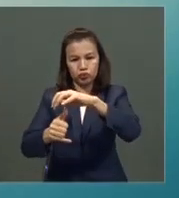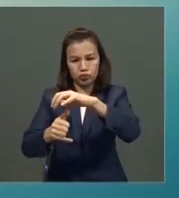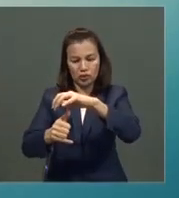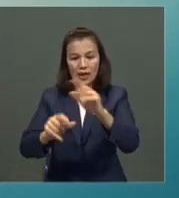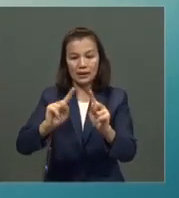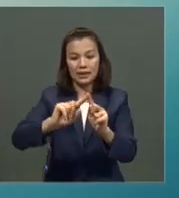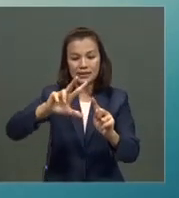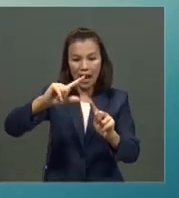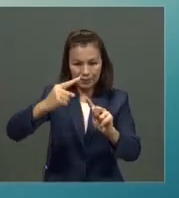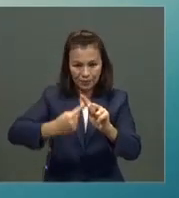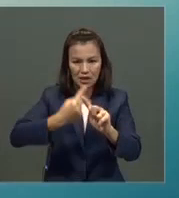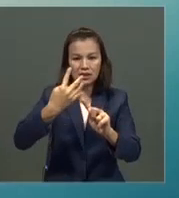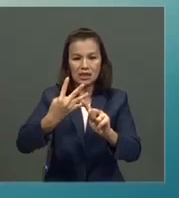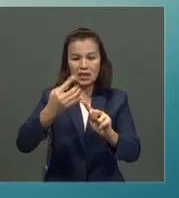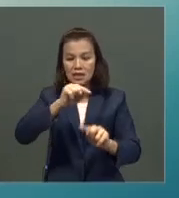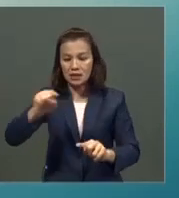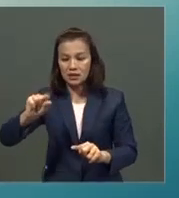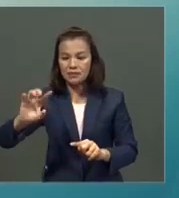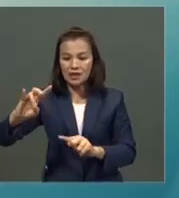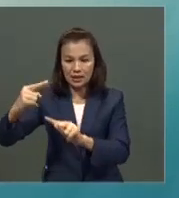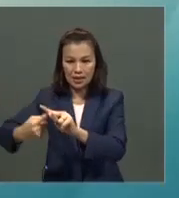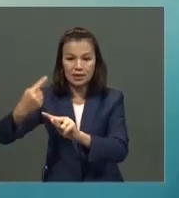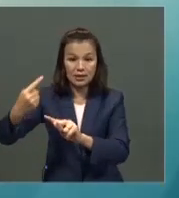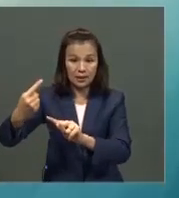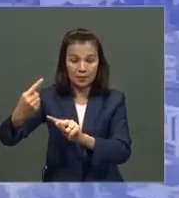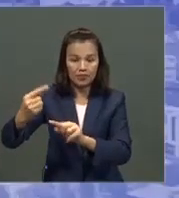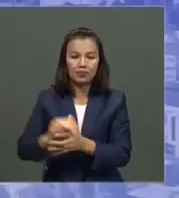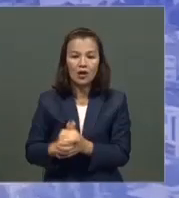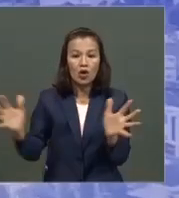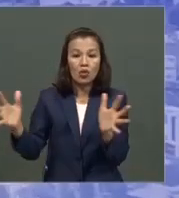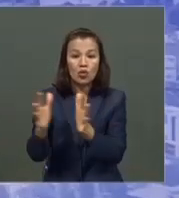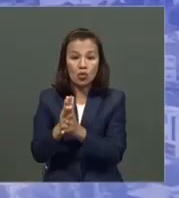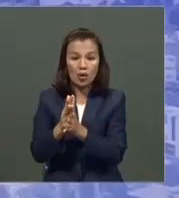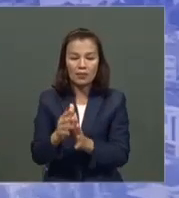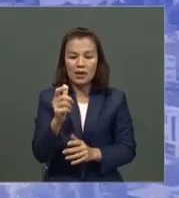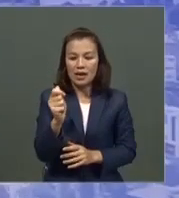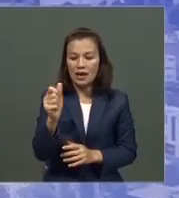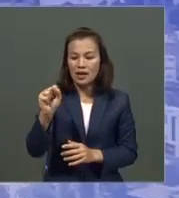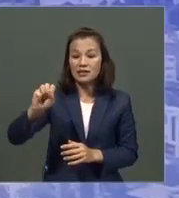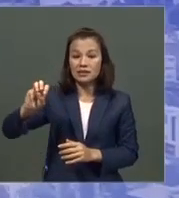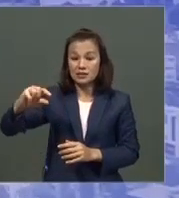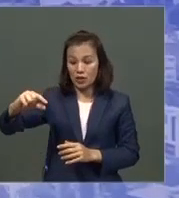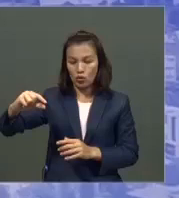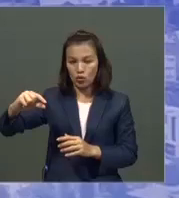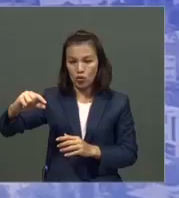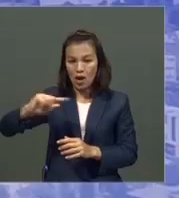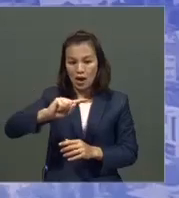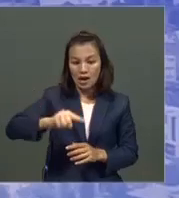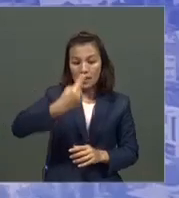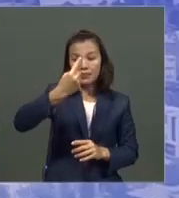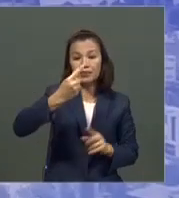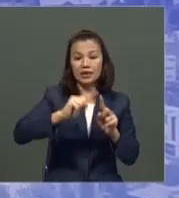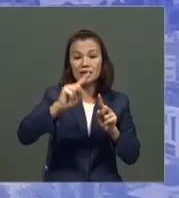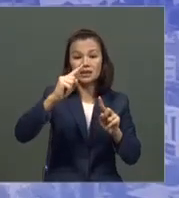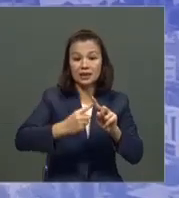แต่3เมษายนจนถึง27มกราคมรวมกับ ASQ นะคะที่นับตั้งแต่1พฤษภาค